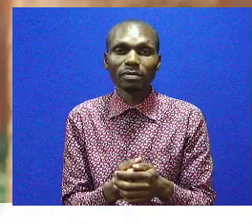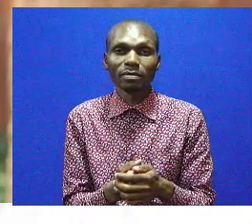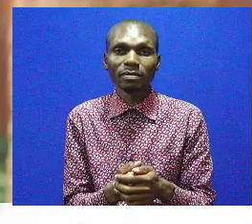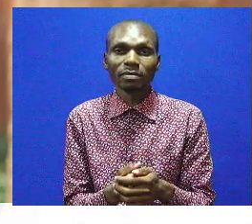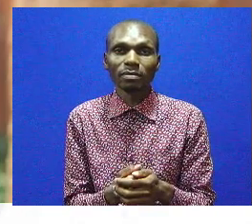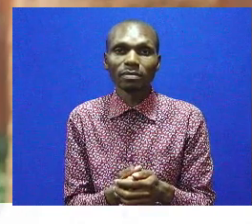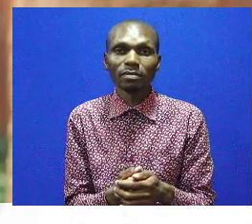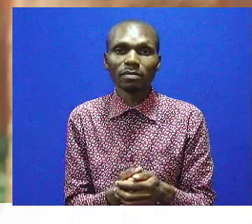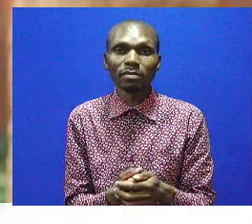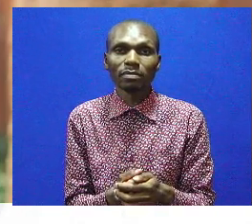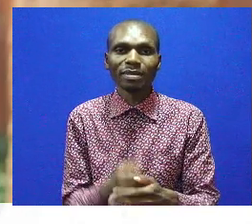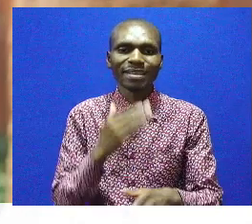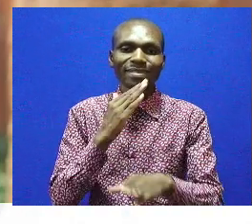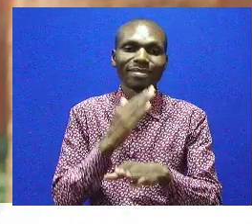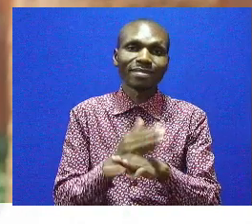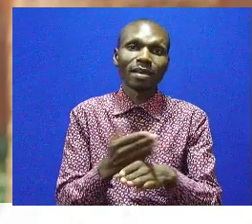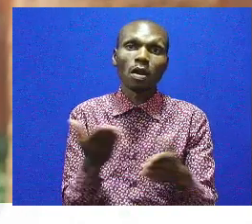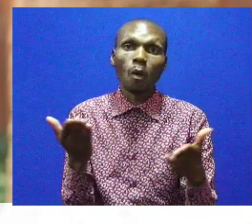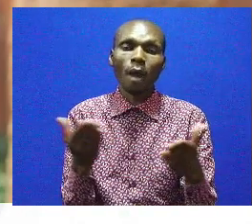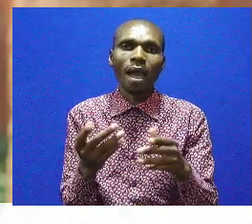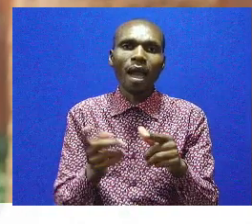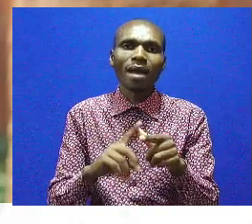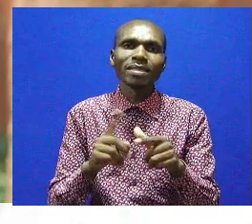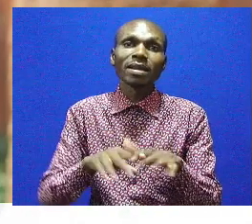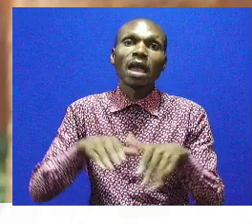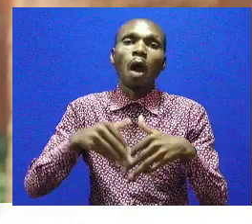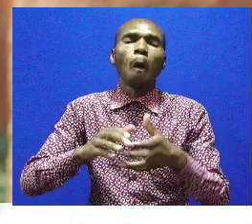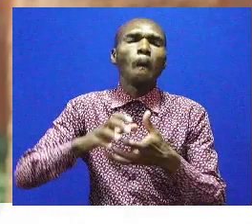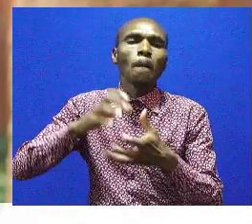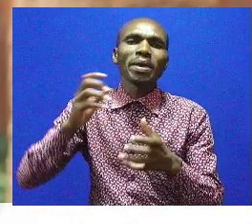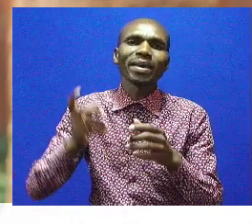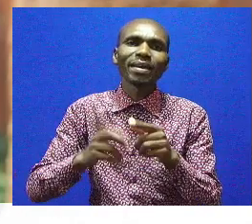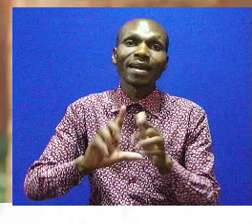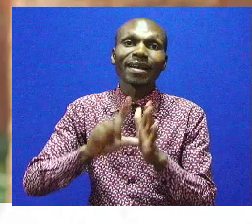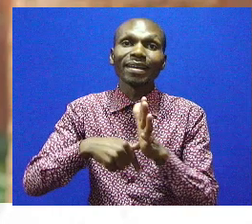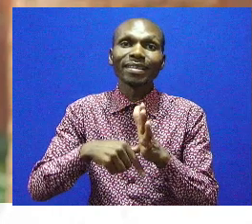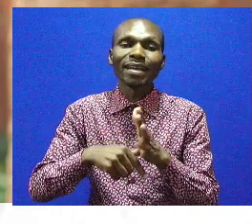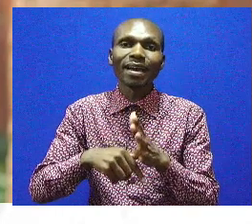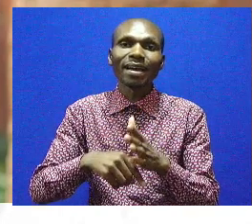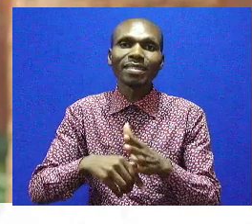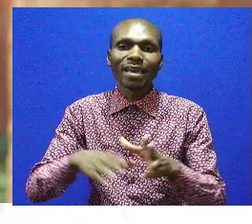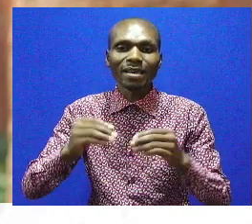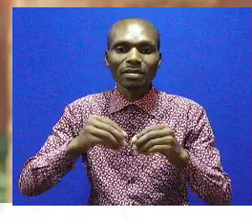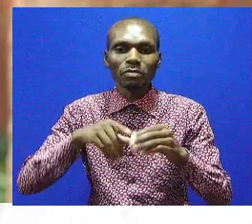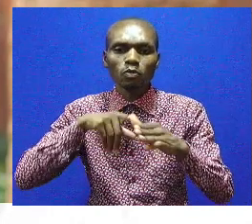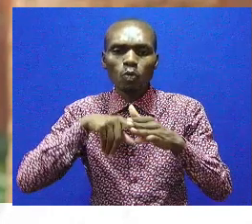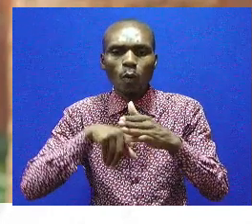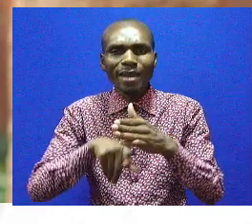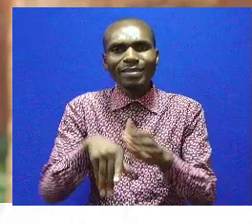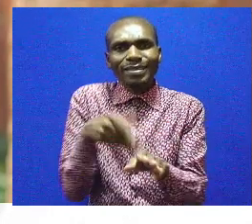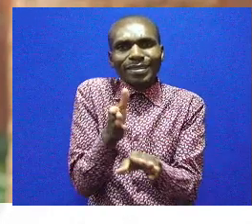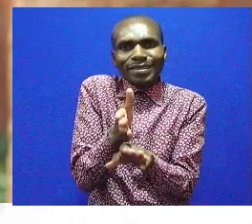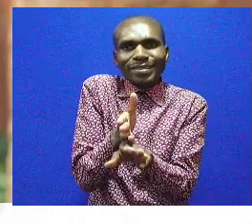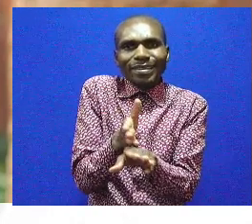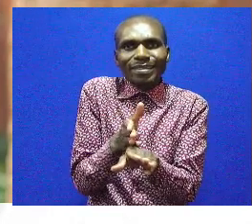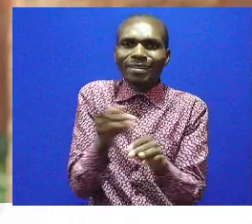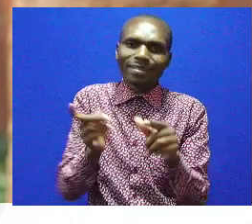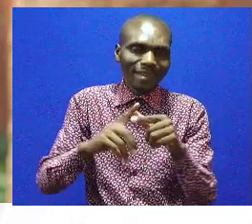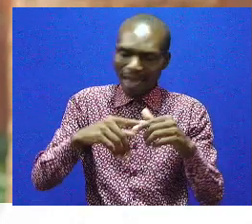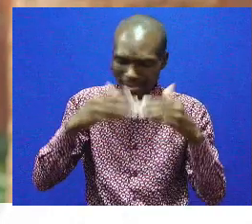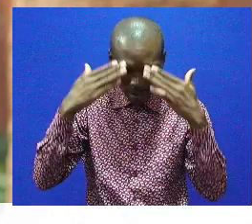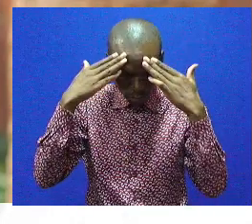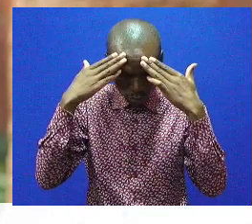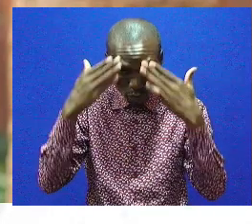ye injury nga kichi tengana. Elinde pa mayako ngadimiti kuchi surgery na ontara mayani chibazire